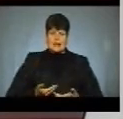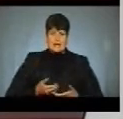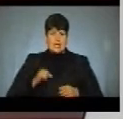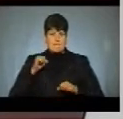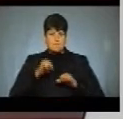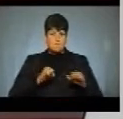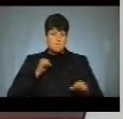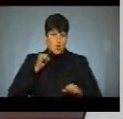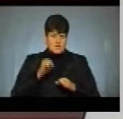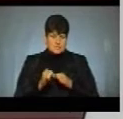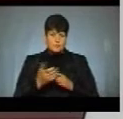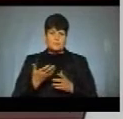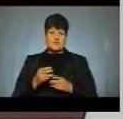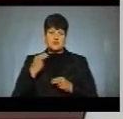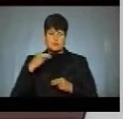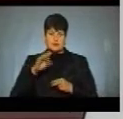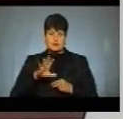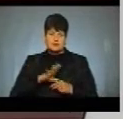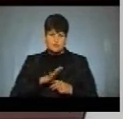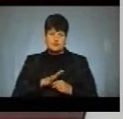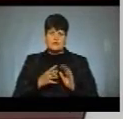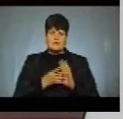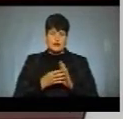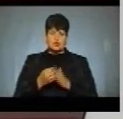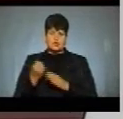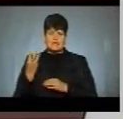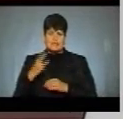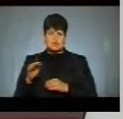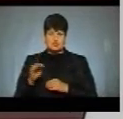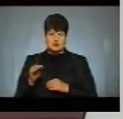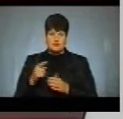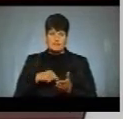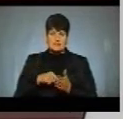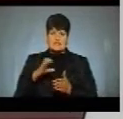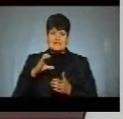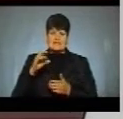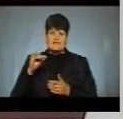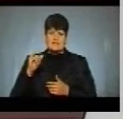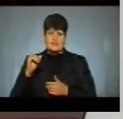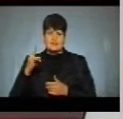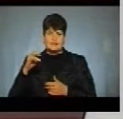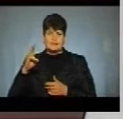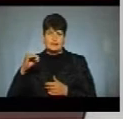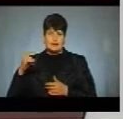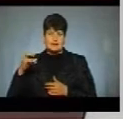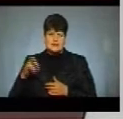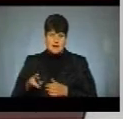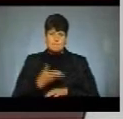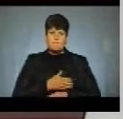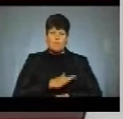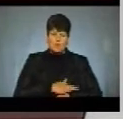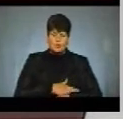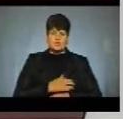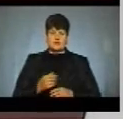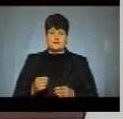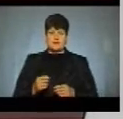асоціації кікбоксингу. Чемпіонат проходив з 9 по 13 жовтня в місті Свідниця у Польщі. Участь у ньому взяли 600 спортсменів з 50